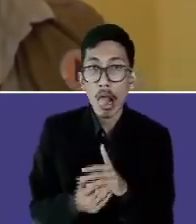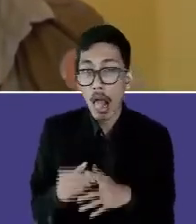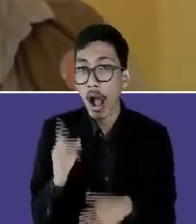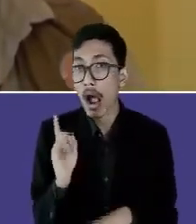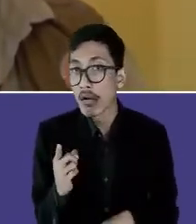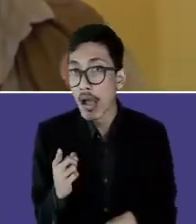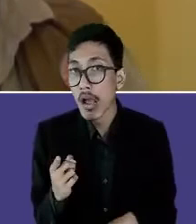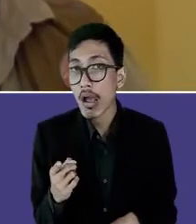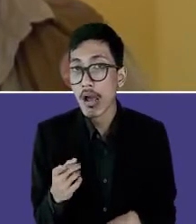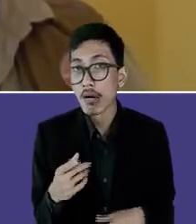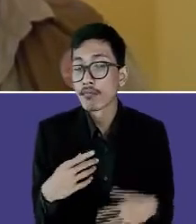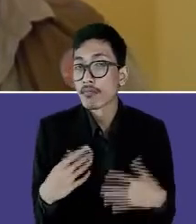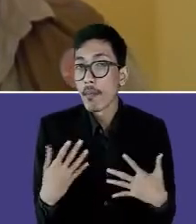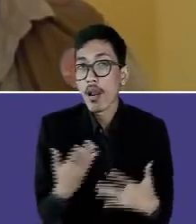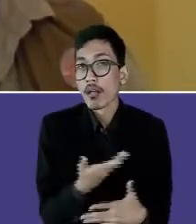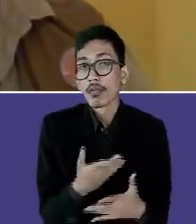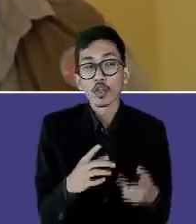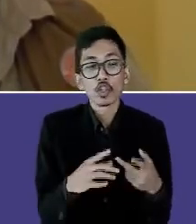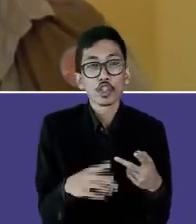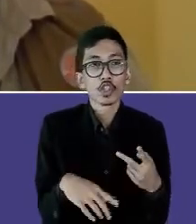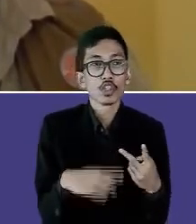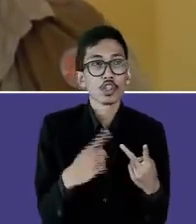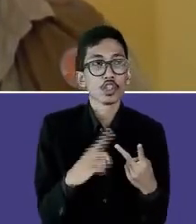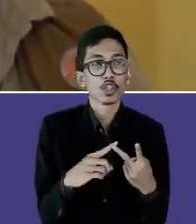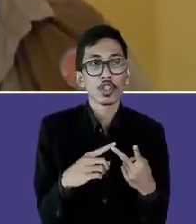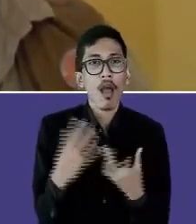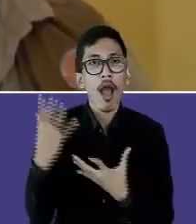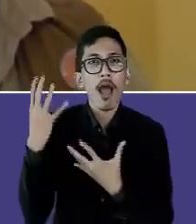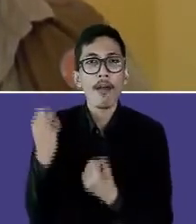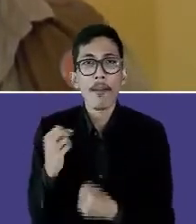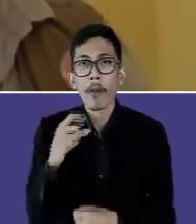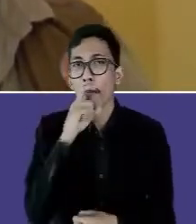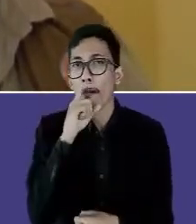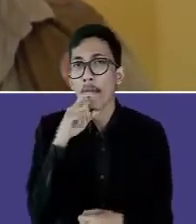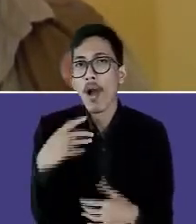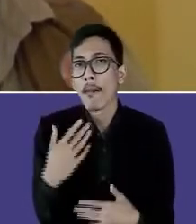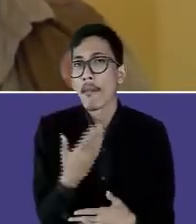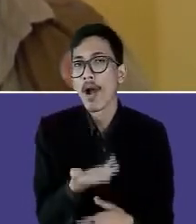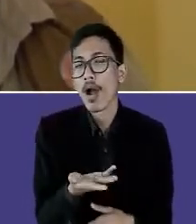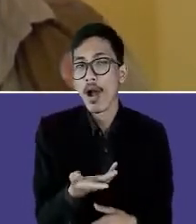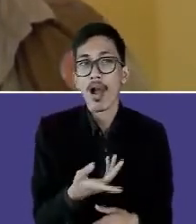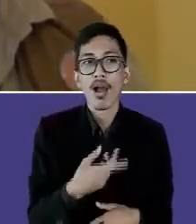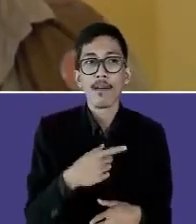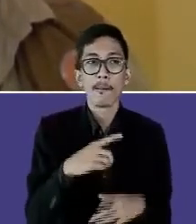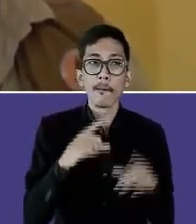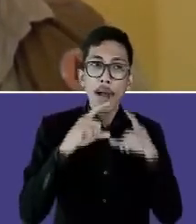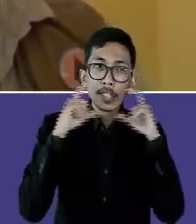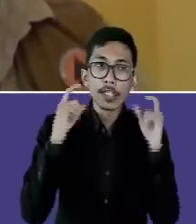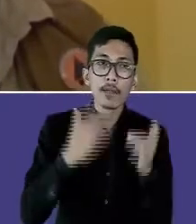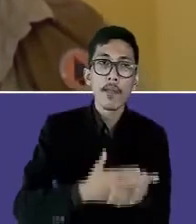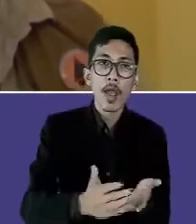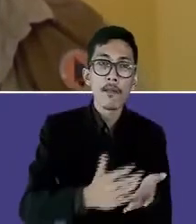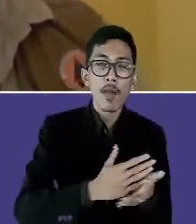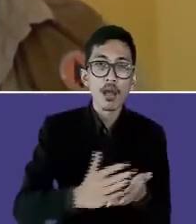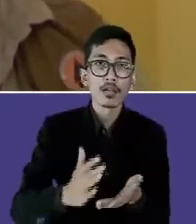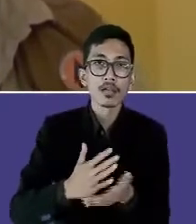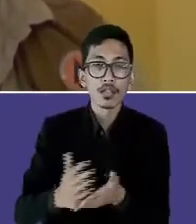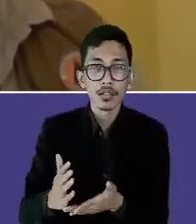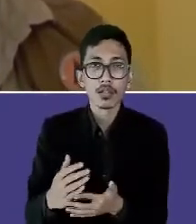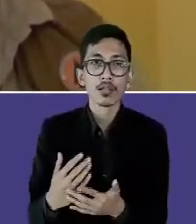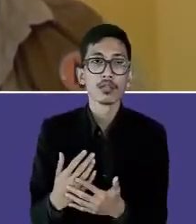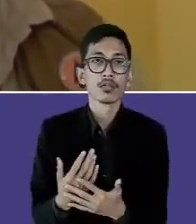dan jajaran ya di dalam pengadaan masker, kemudian